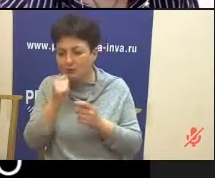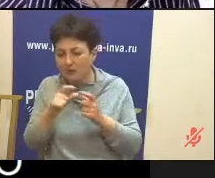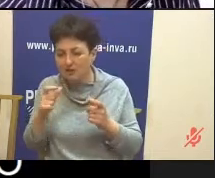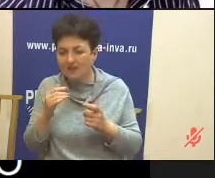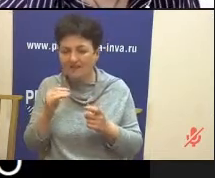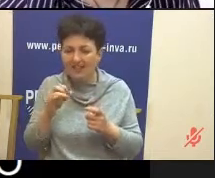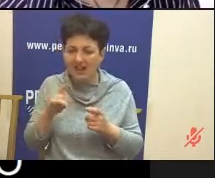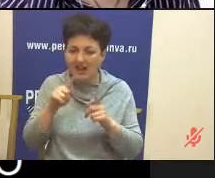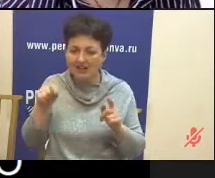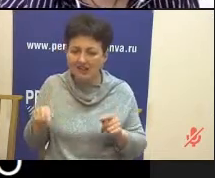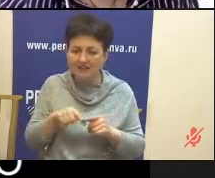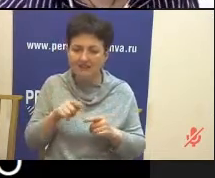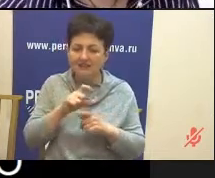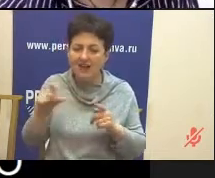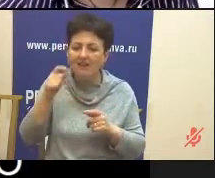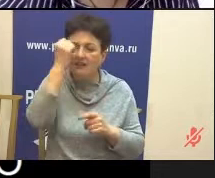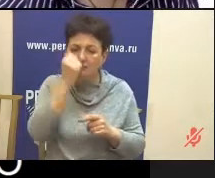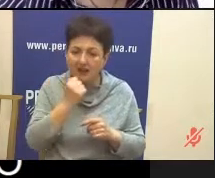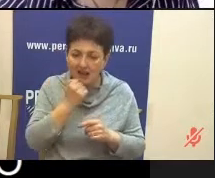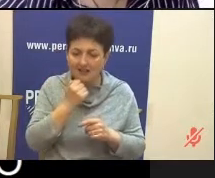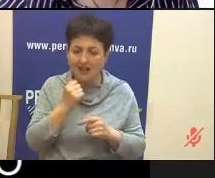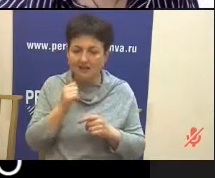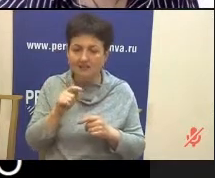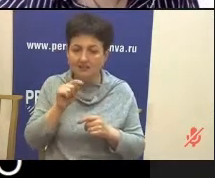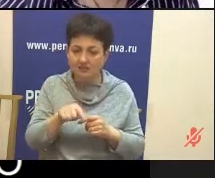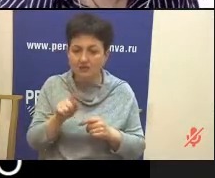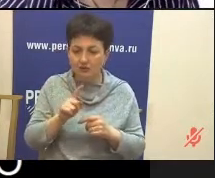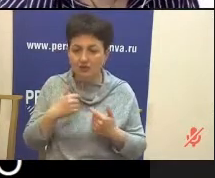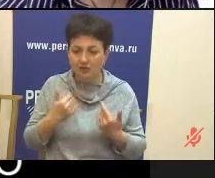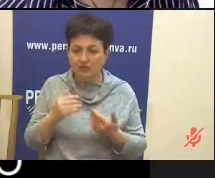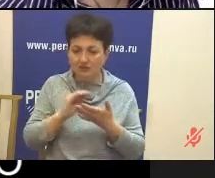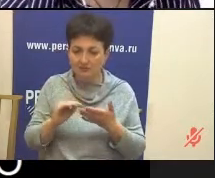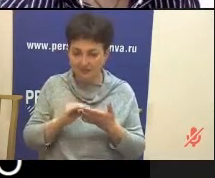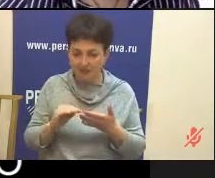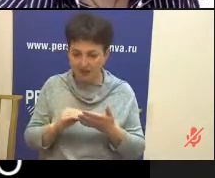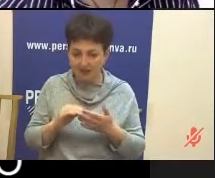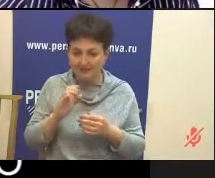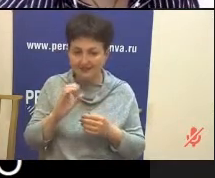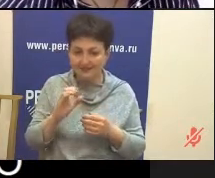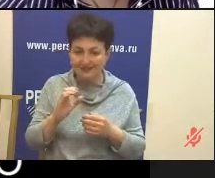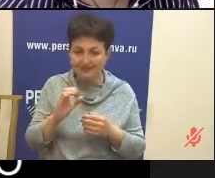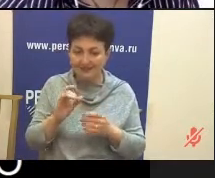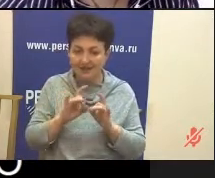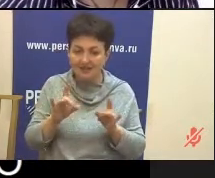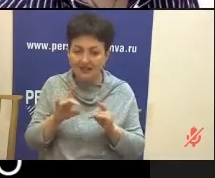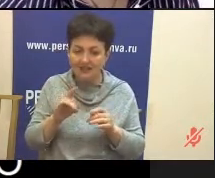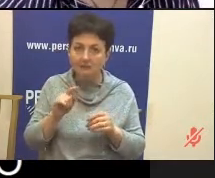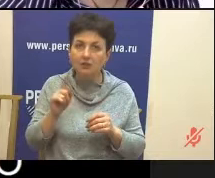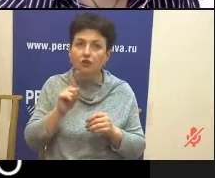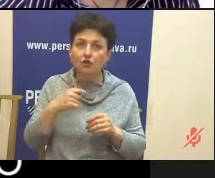ящиком, маленькую бумажку, там флаер какой-то, что ли, со словами благодарности. И вот как раз ровно с тем, что я сейчас